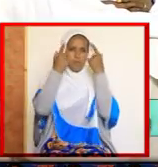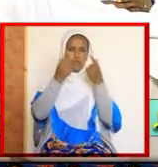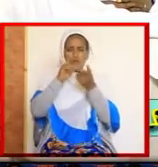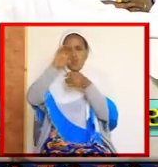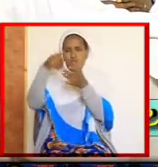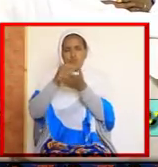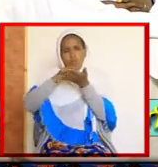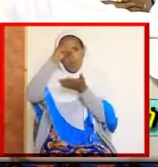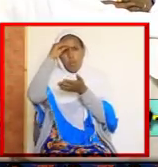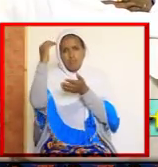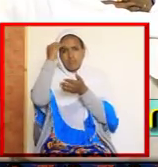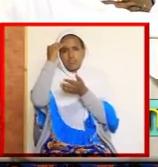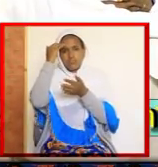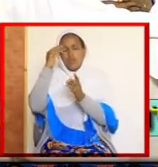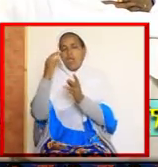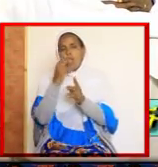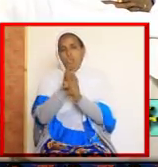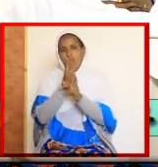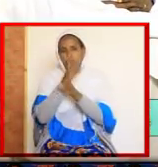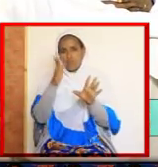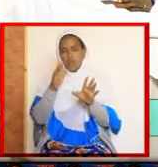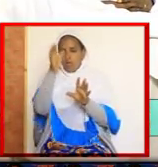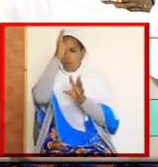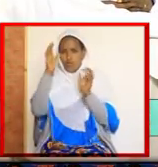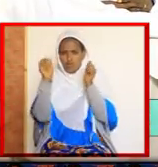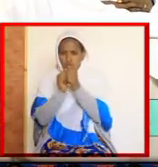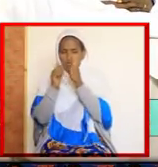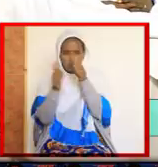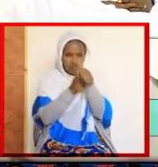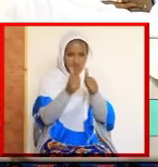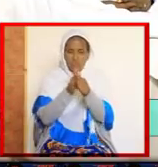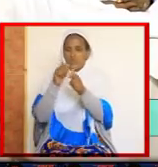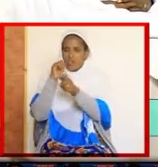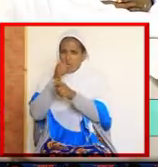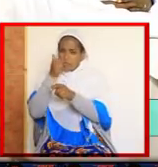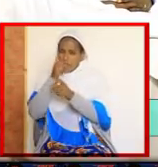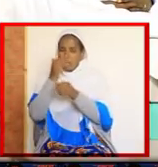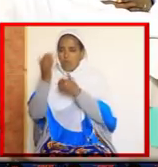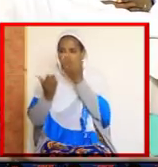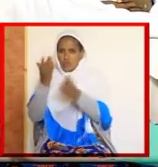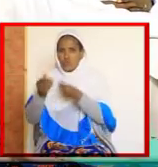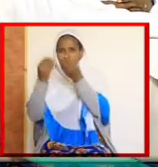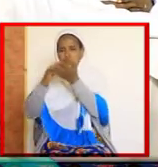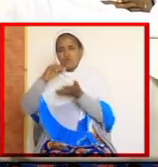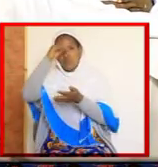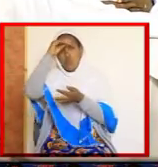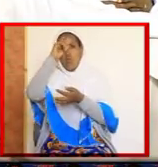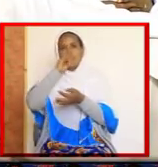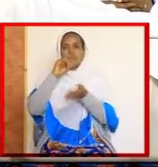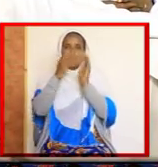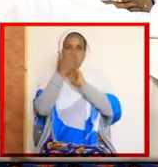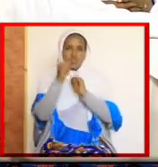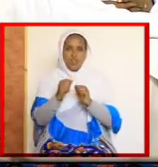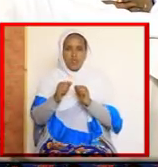ከተሰጠ ሁሉንም መማር ላይ ተጠበቅበት ይችላል። አንድ ሰው እዛው ቁሞም ራሱ አባቶች ጋር ያገለገለ ዘወትር በማገልገል ምሁር